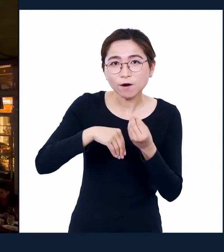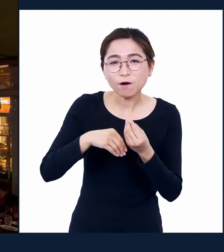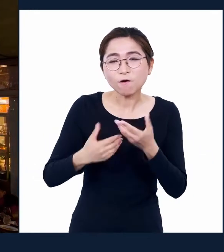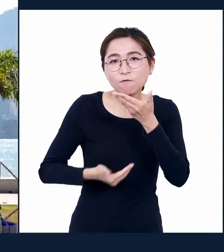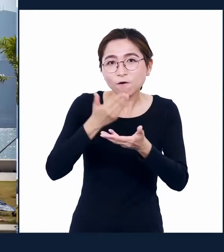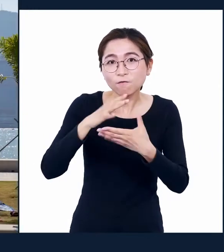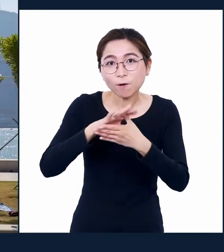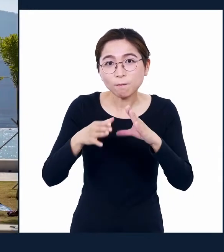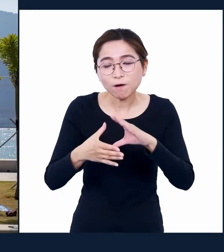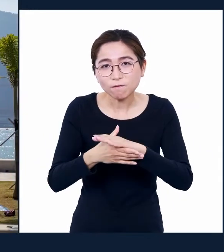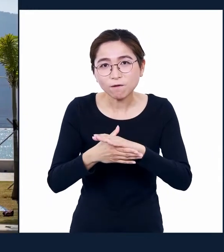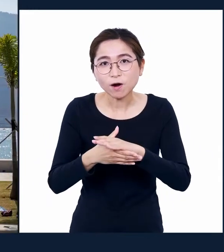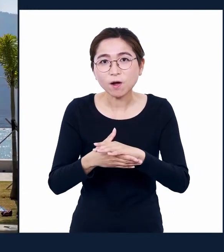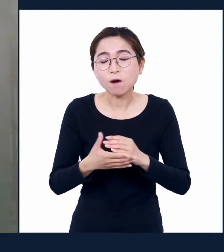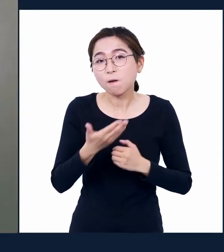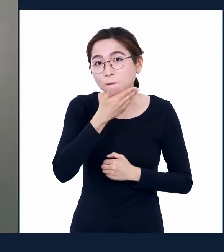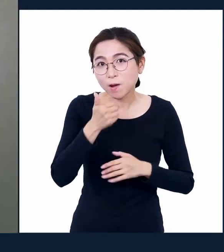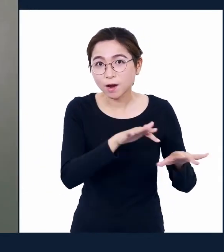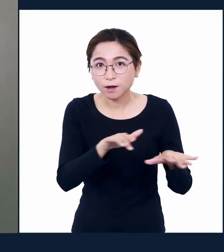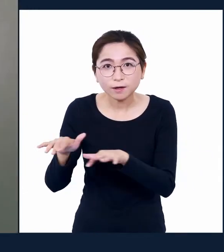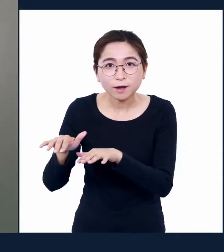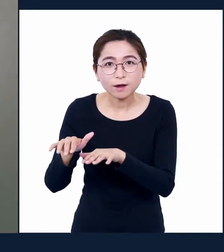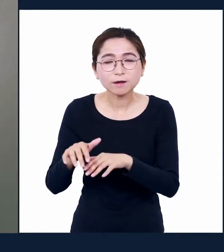豐富嘅文化氣息同埋維港